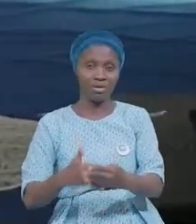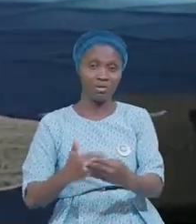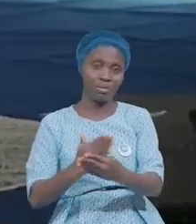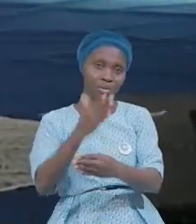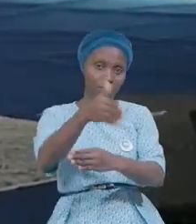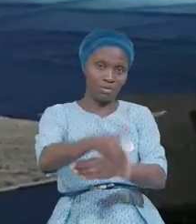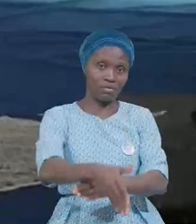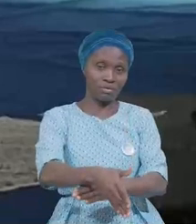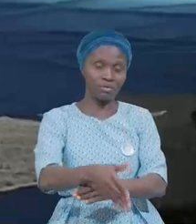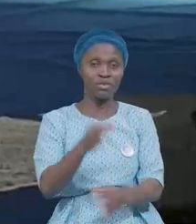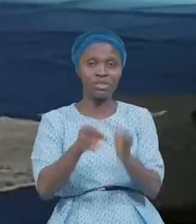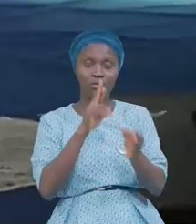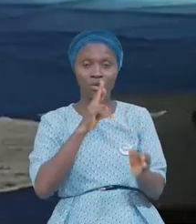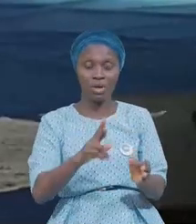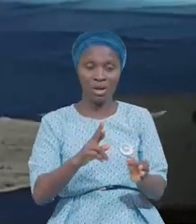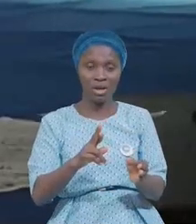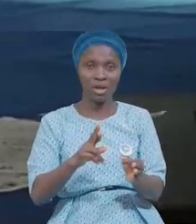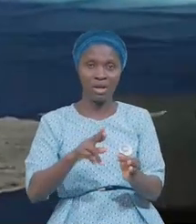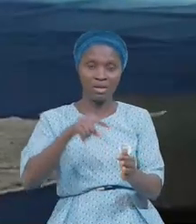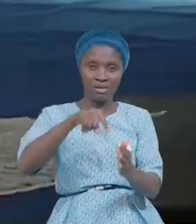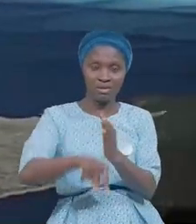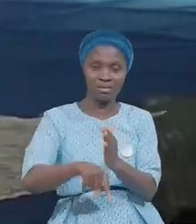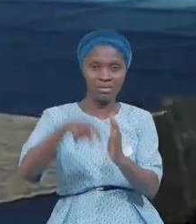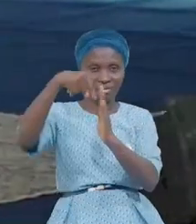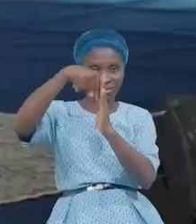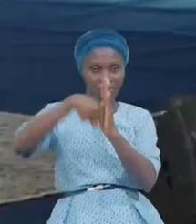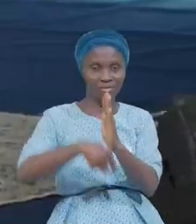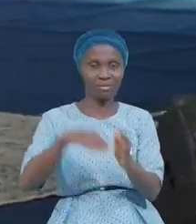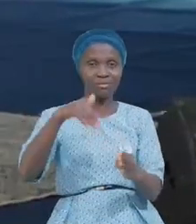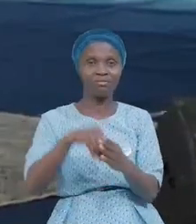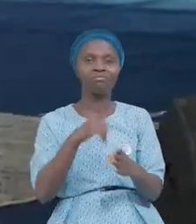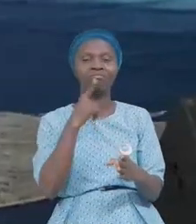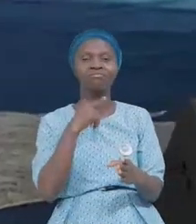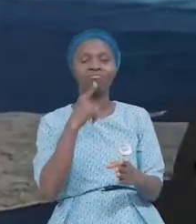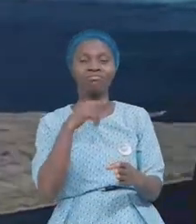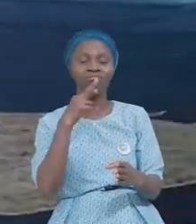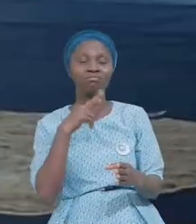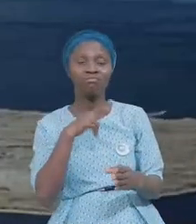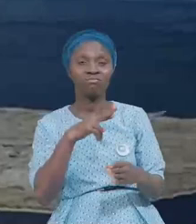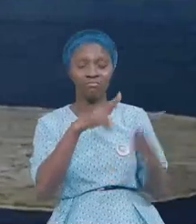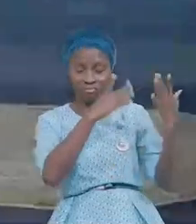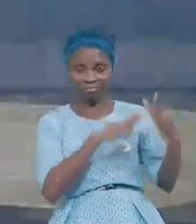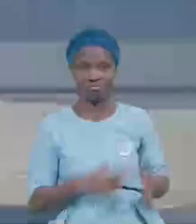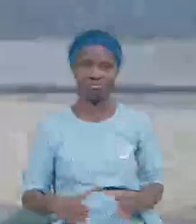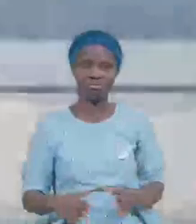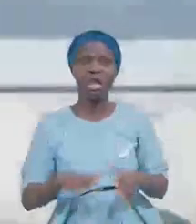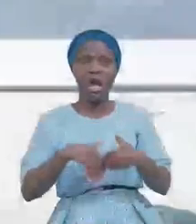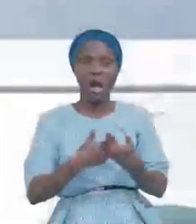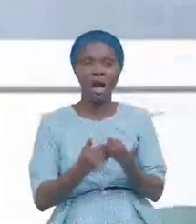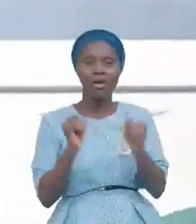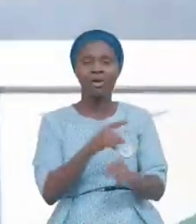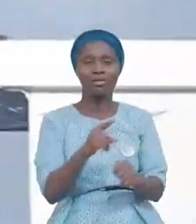pouvez-vous vivre? Si vous devez traverser la mer Rouge de problèmes et vous devez passer à l'autre